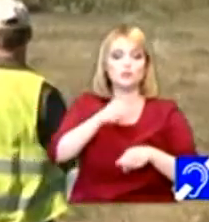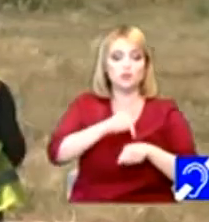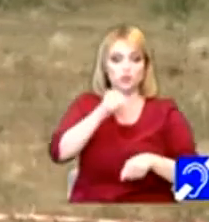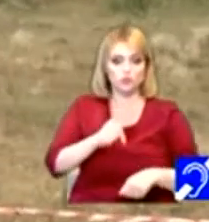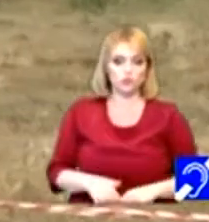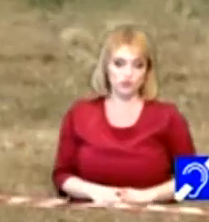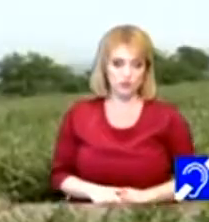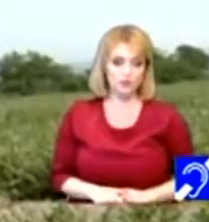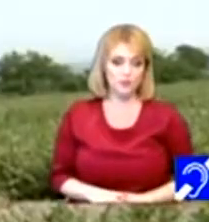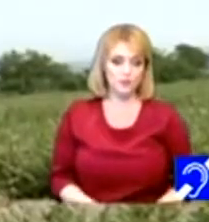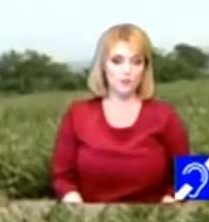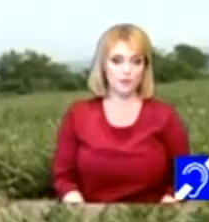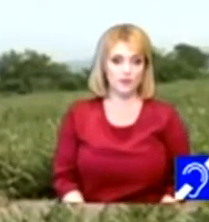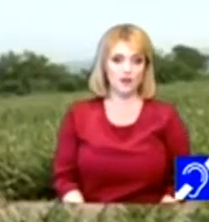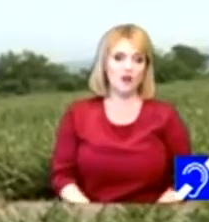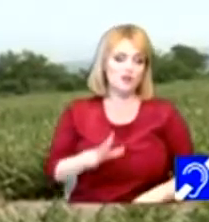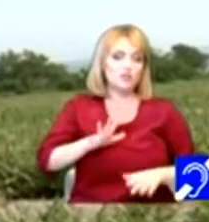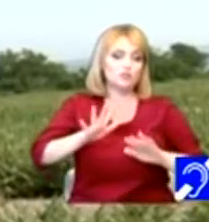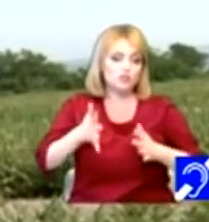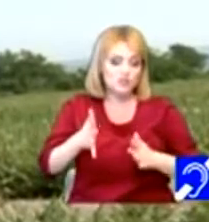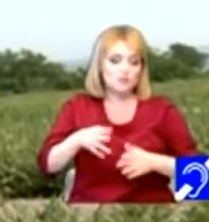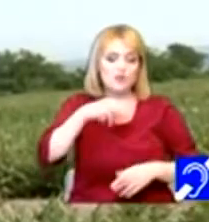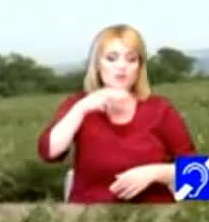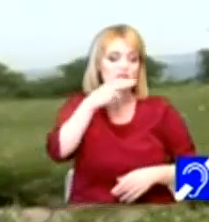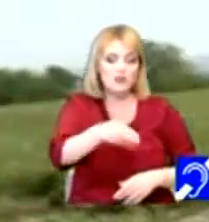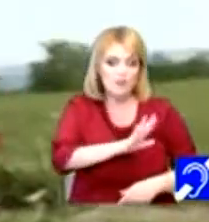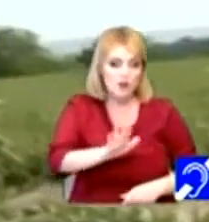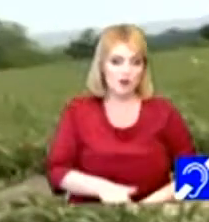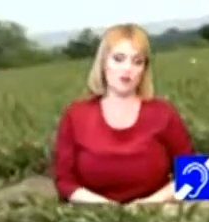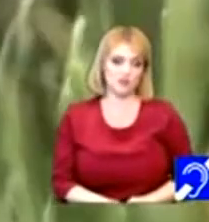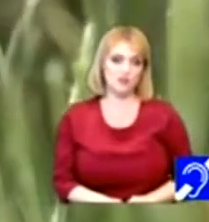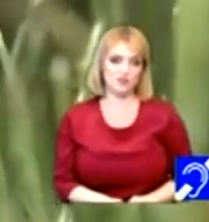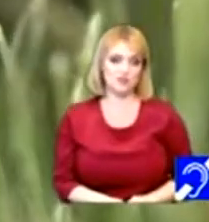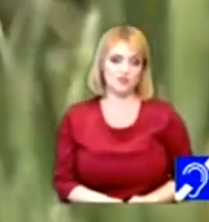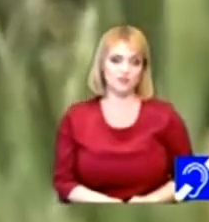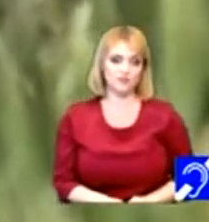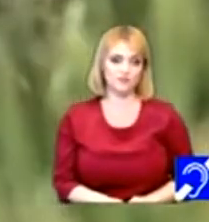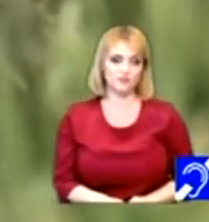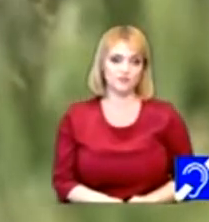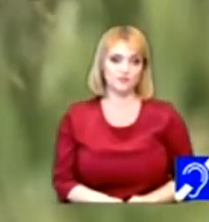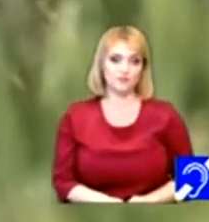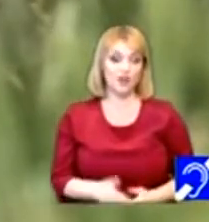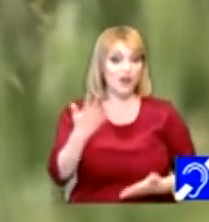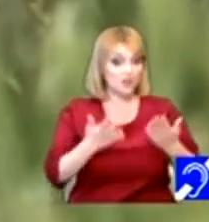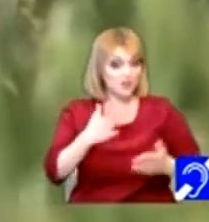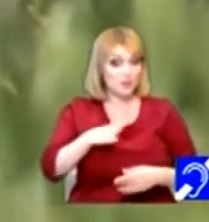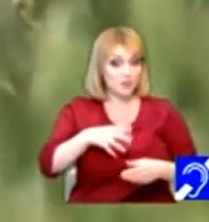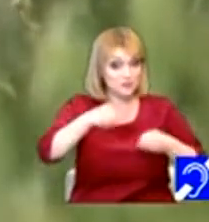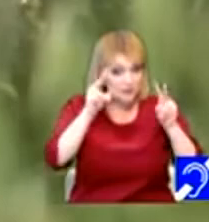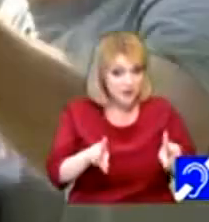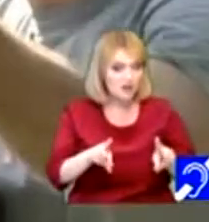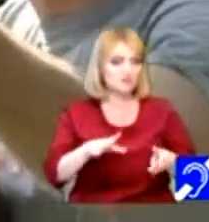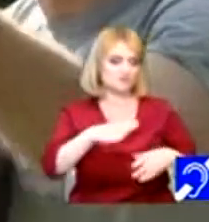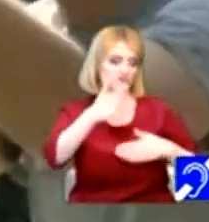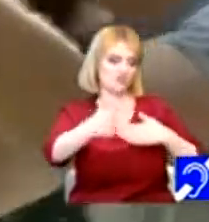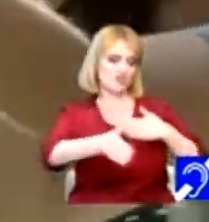sănătății din imprudență. Vătămare gravă, medie a integrității corporale sau a sănătății cauzate din imprudență se pedepsește cu amendă în